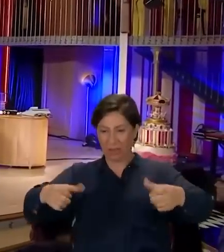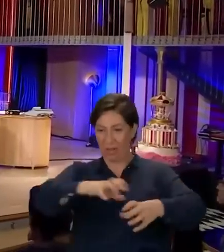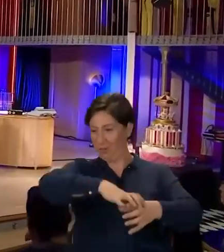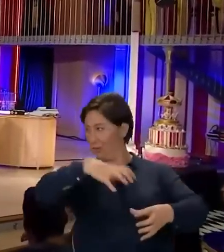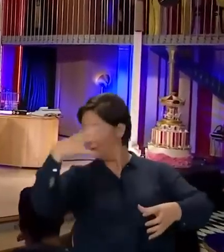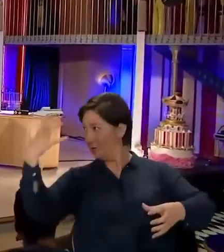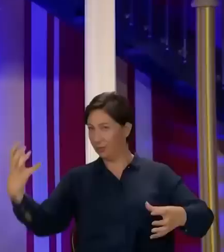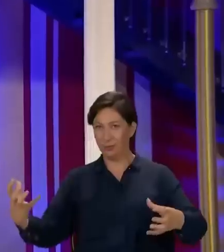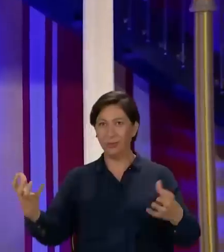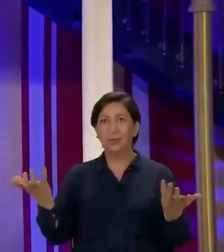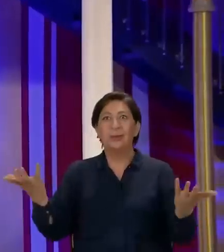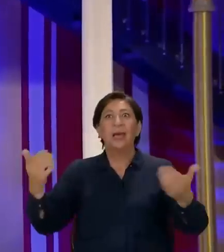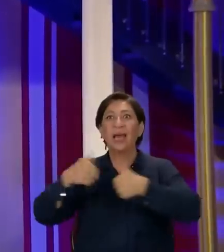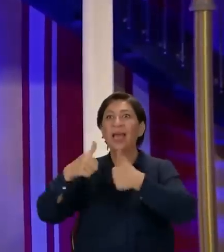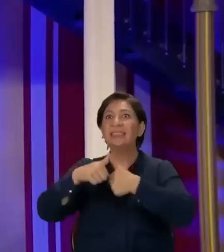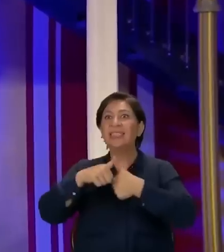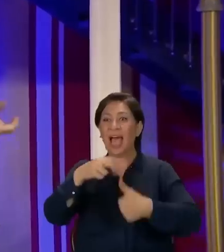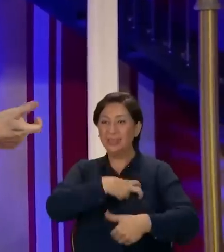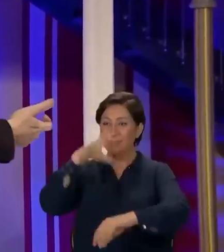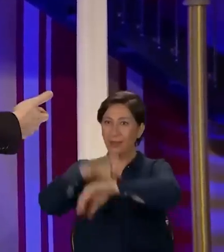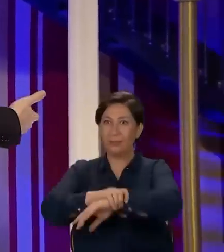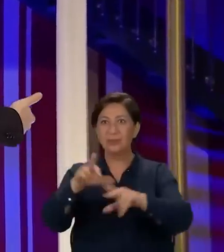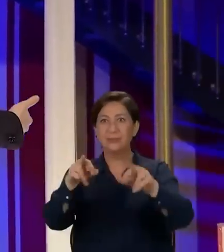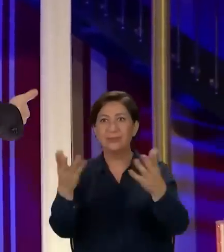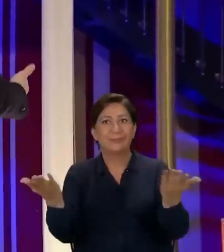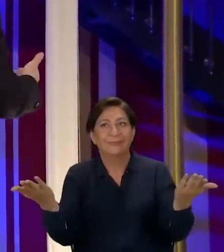açtı, karısının aşığını yakaladı.